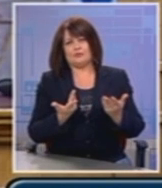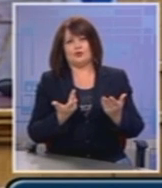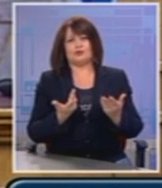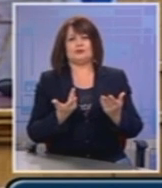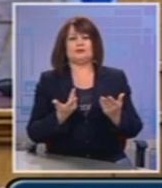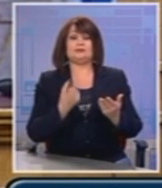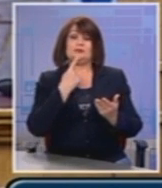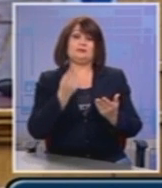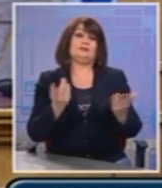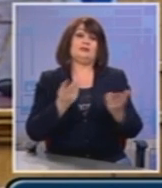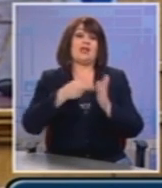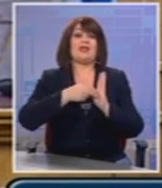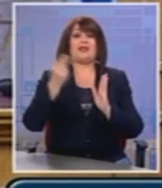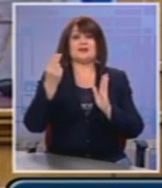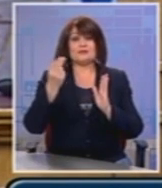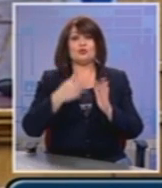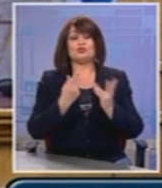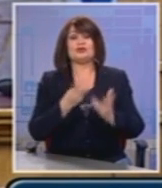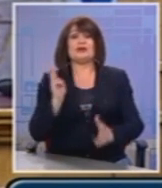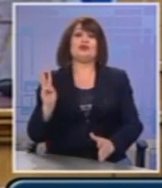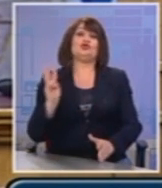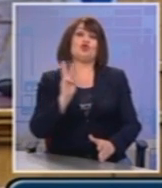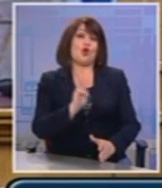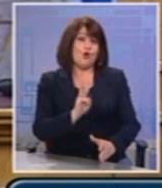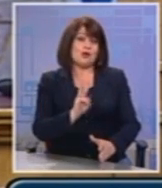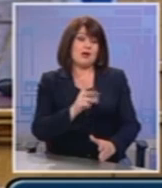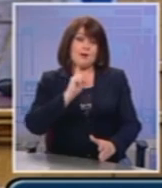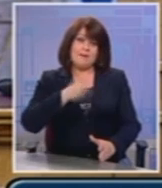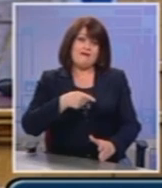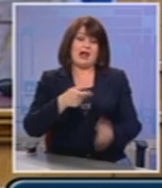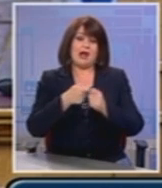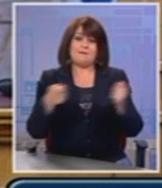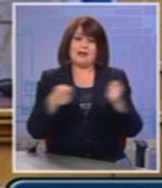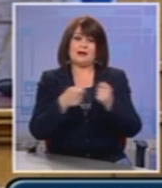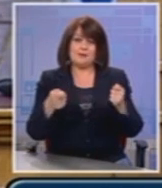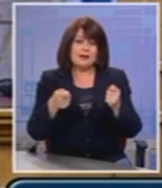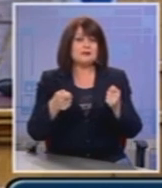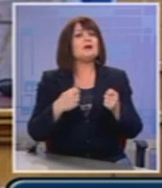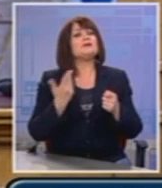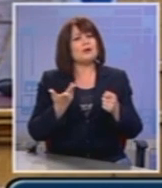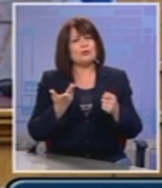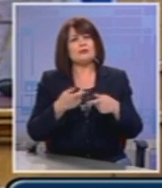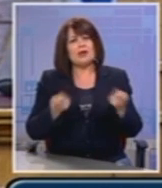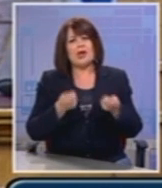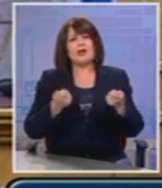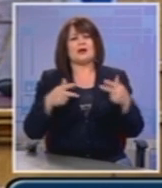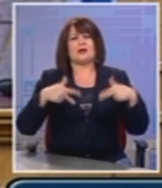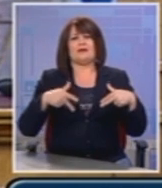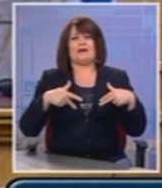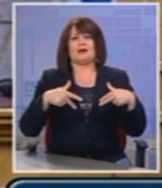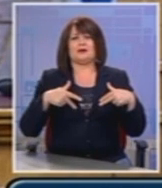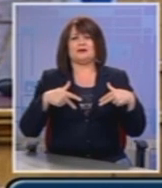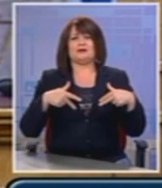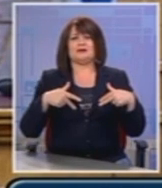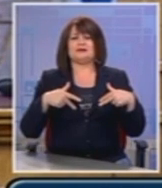υποτιθέμενους θεσμούς ή την επονομαζόμενη τρόικα τα οποία υποστήριξαν η κυβέρνησή μου